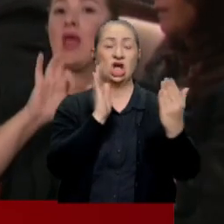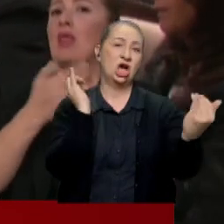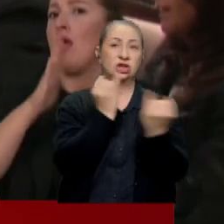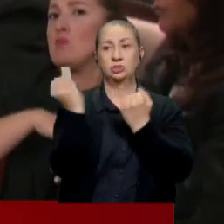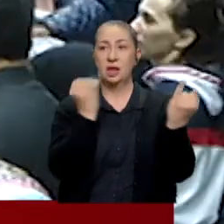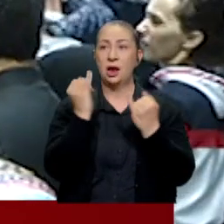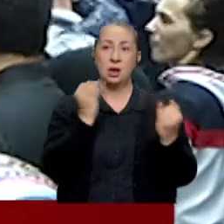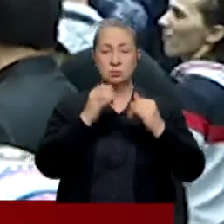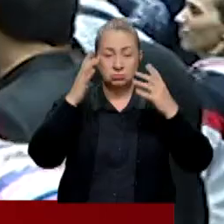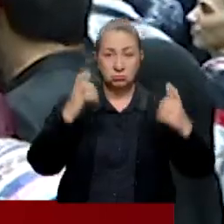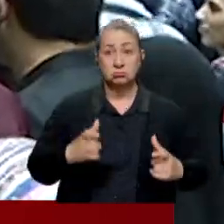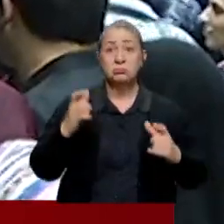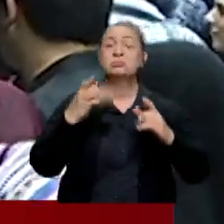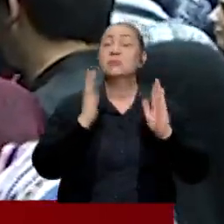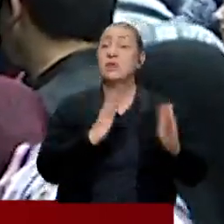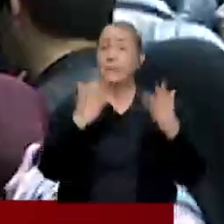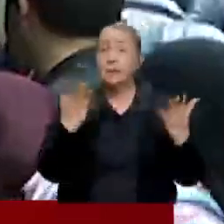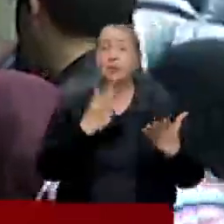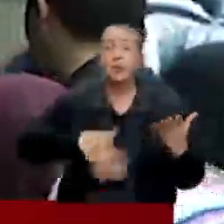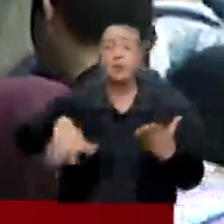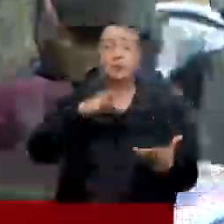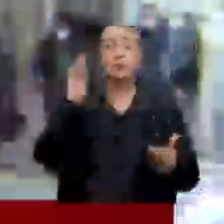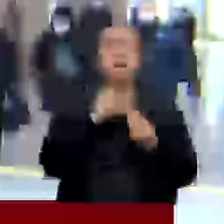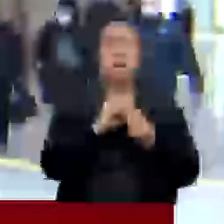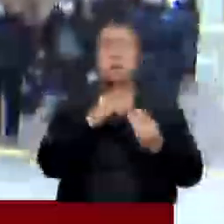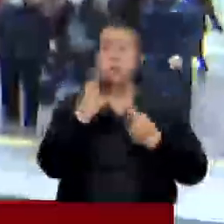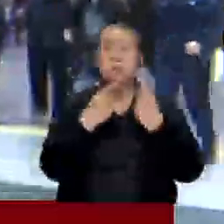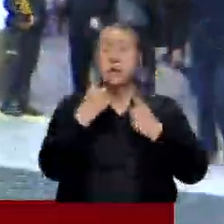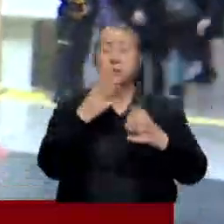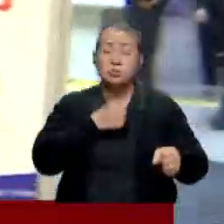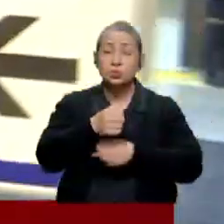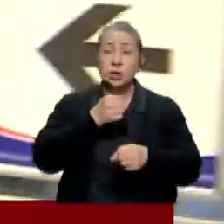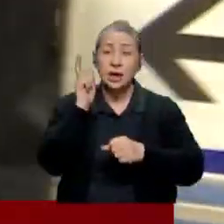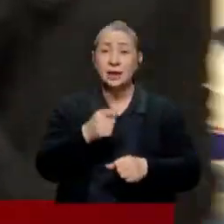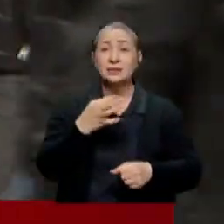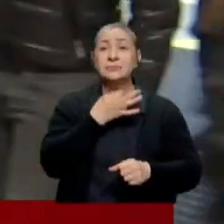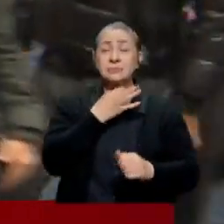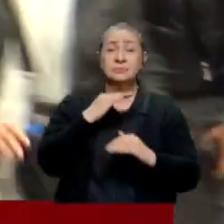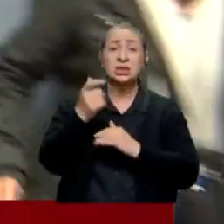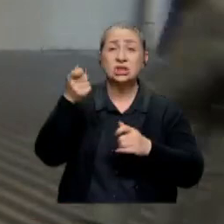atışmalar siyasi arenada sürerken tüm zam fırtınasıyla asıl mücadele eden dar